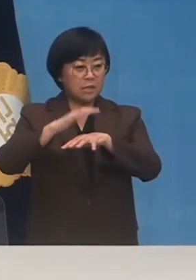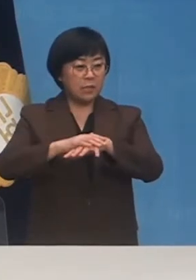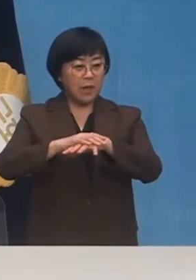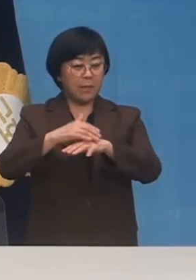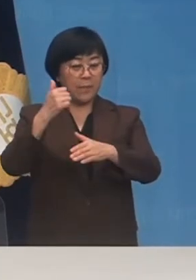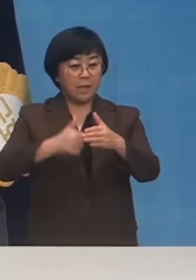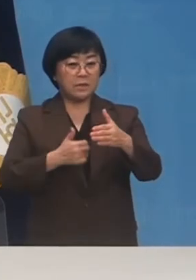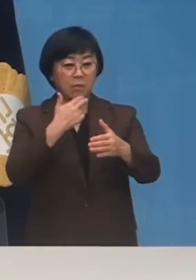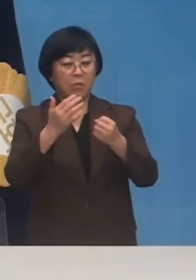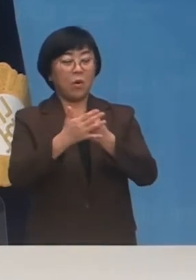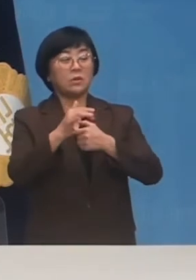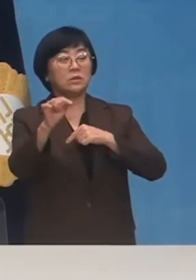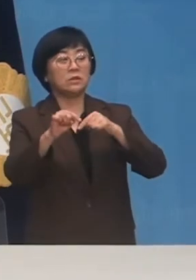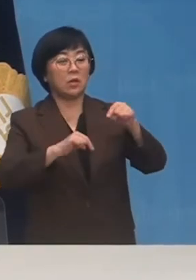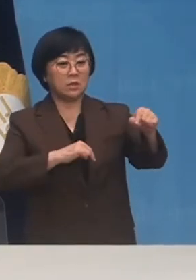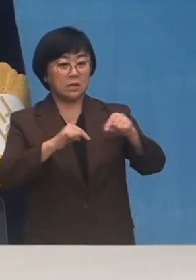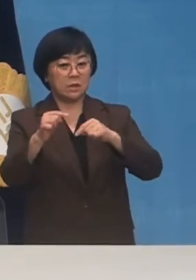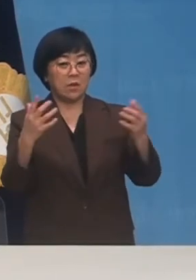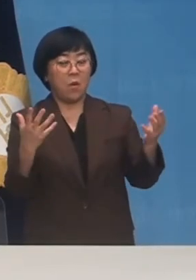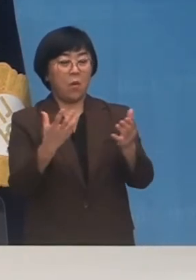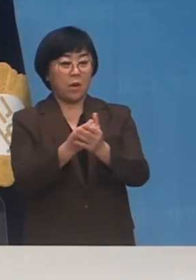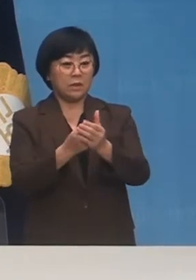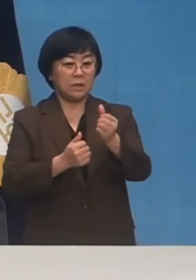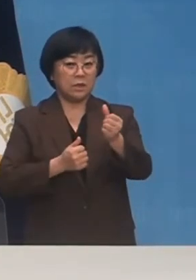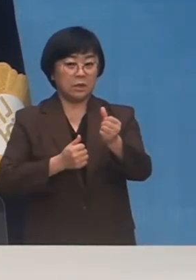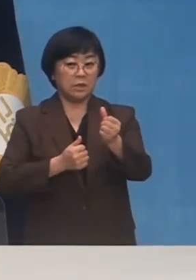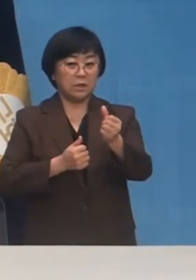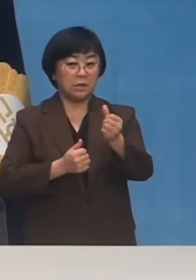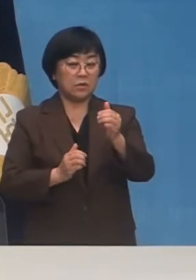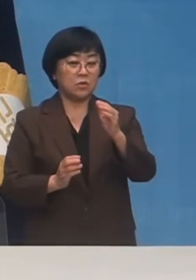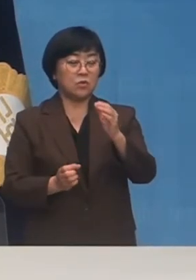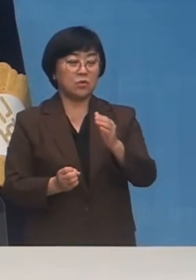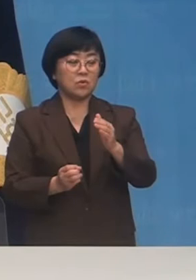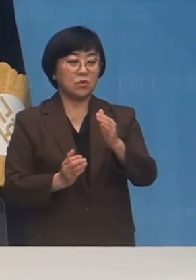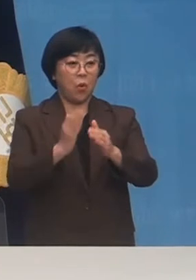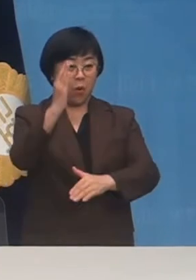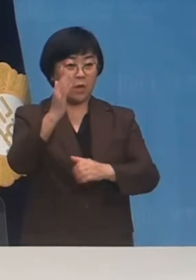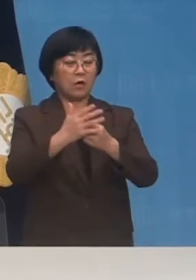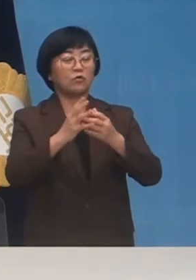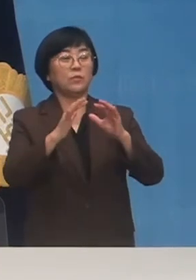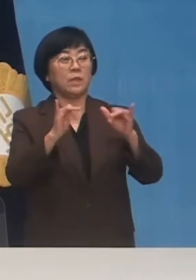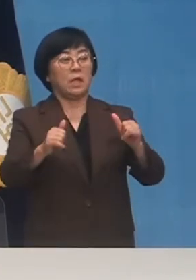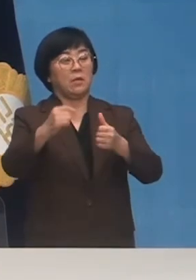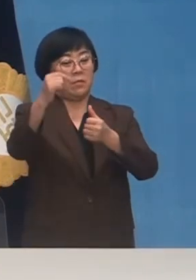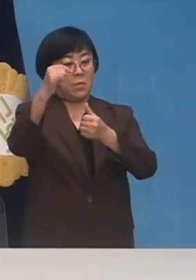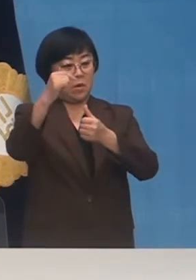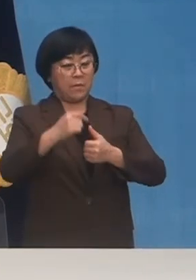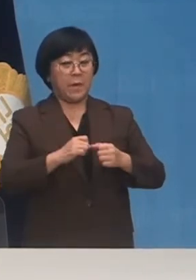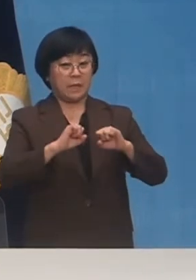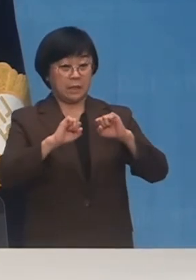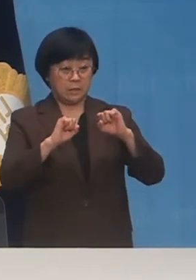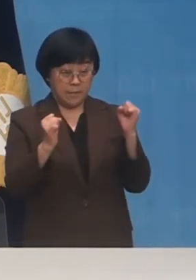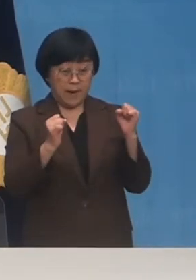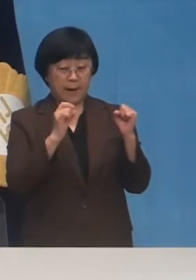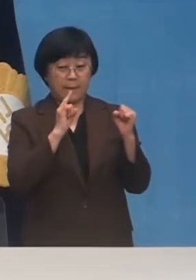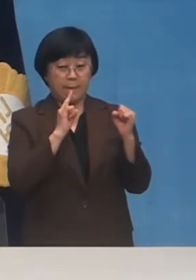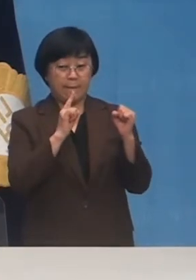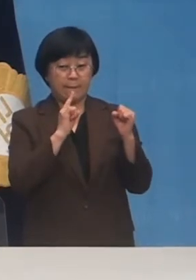정권 교체를 넘어 정치를 완전히 바꾸라는 국민의 명령을 받들겠습니다라고